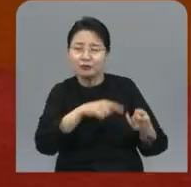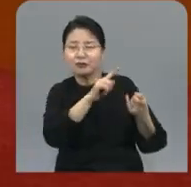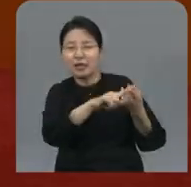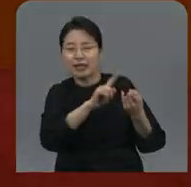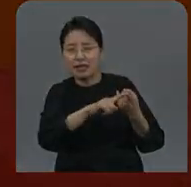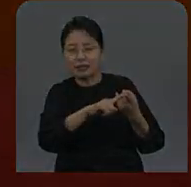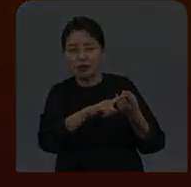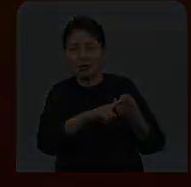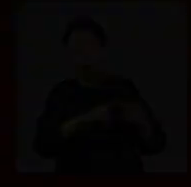senjata ke Rusia